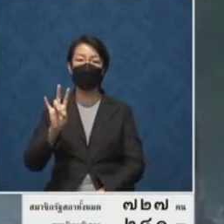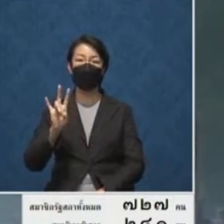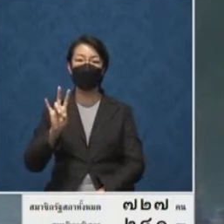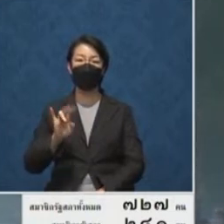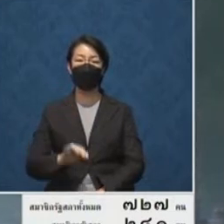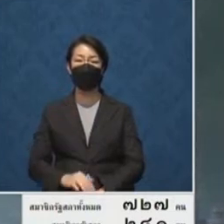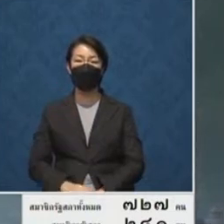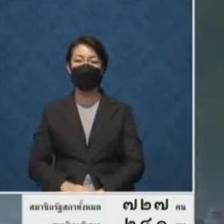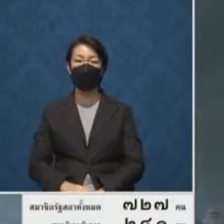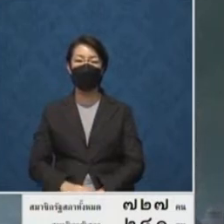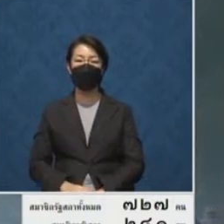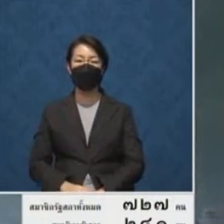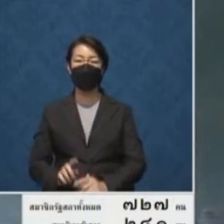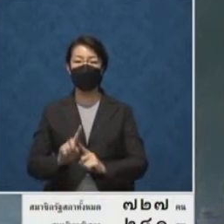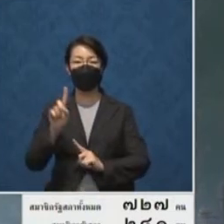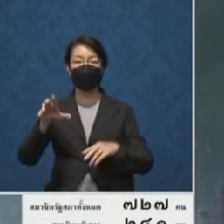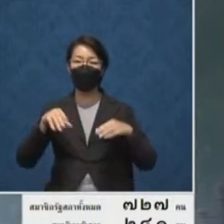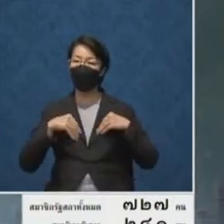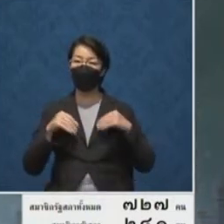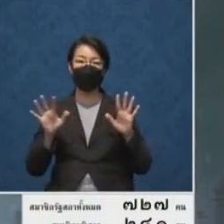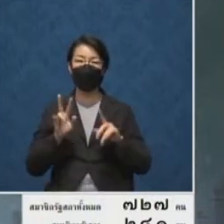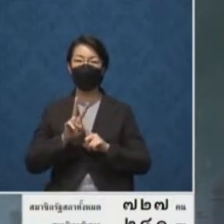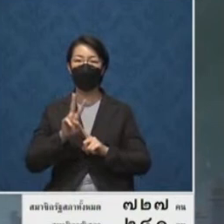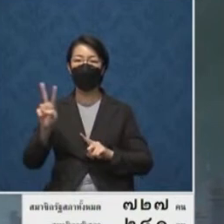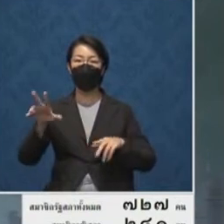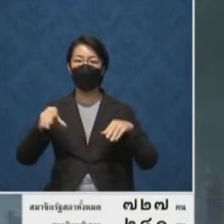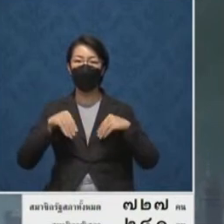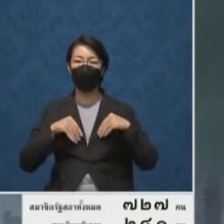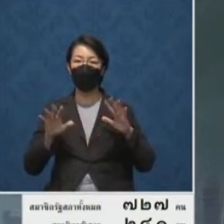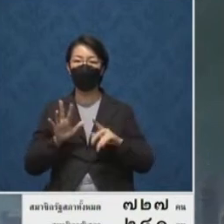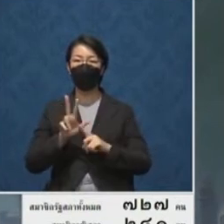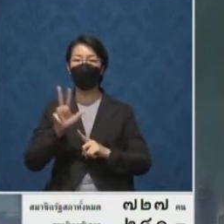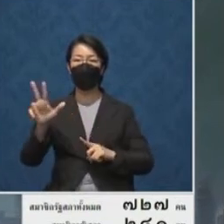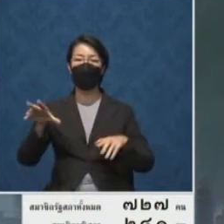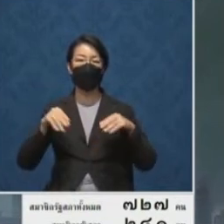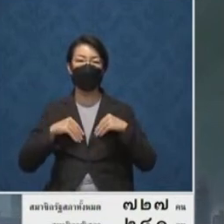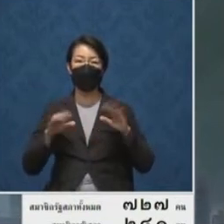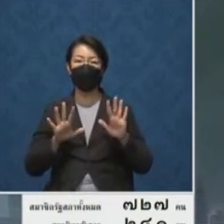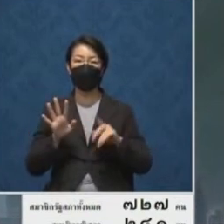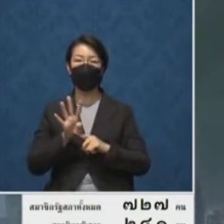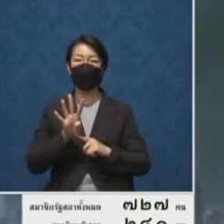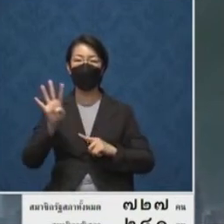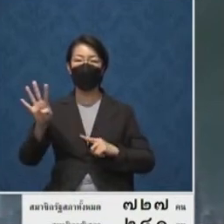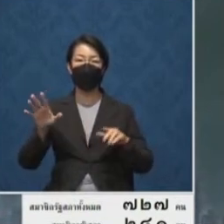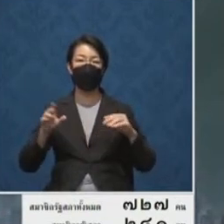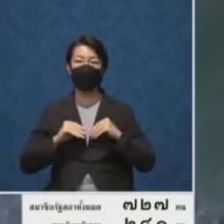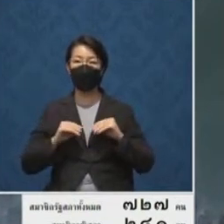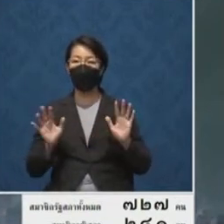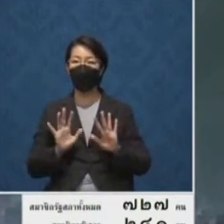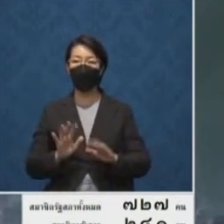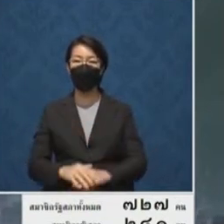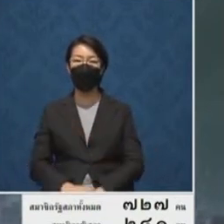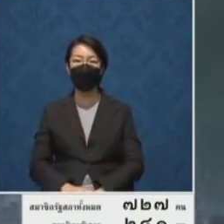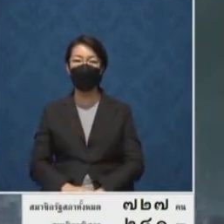547นายสมชายชาญรงค์กุล 1ไม่รับหลักการ2ไม่รับหลักการ3ไม่รับหลักการ4